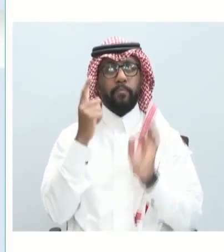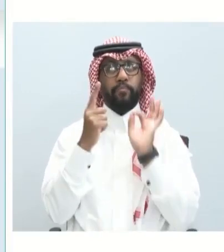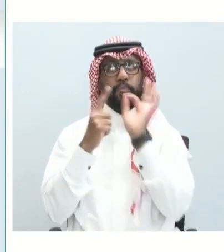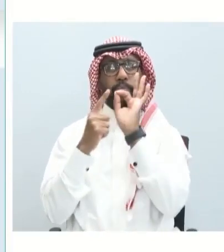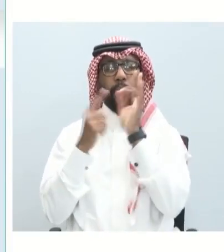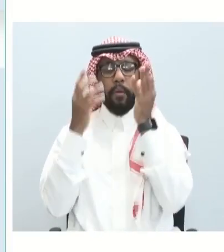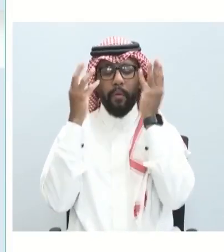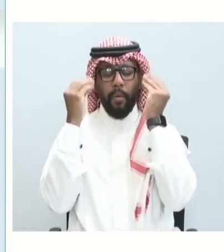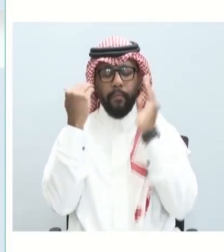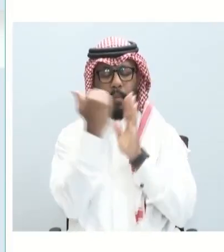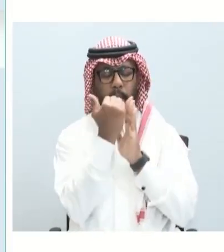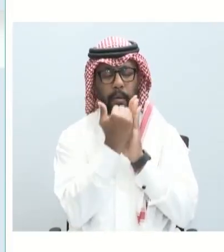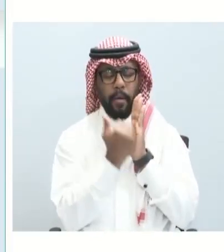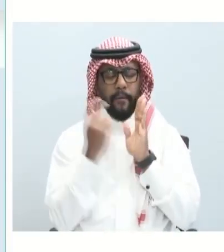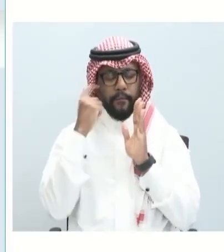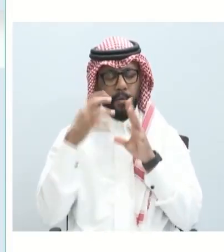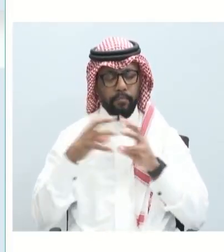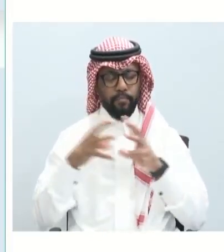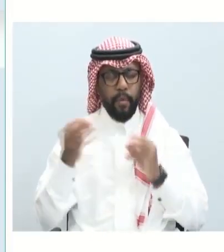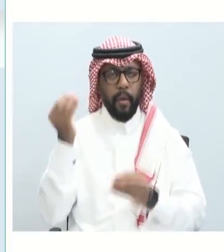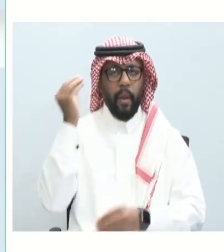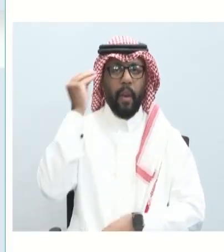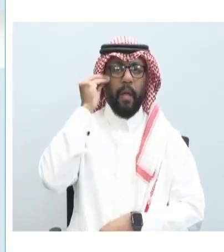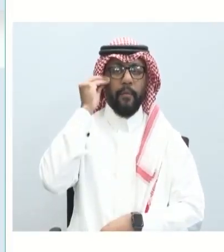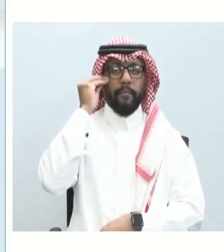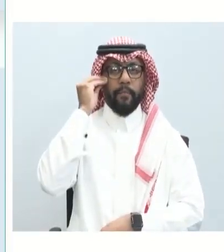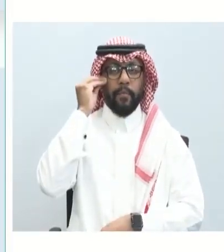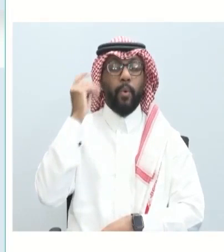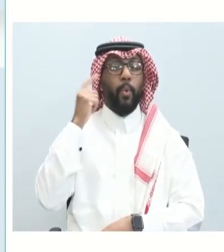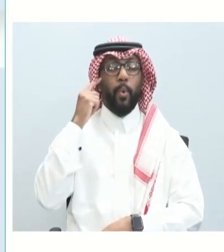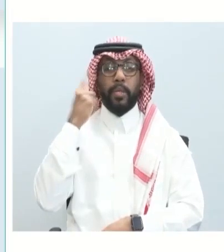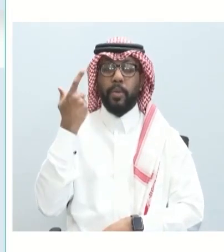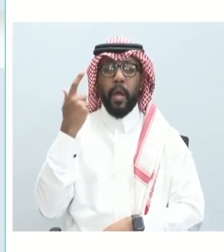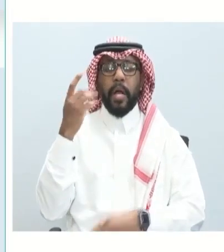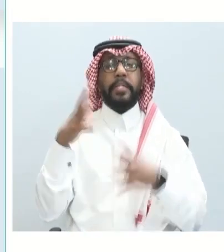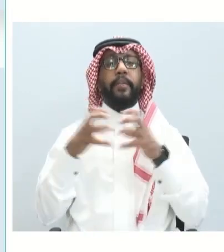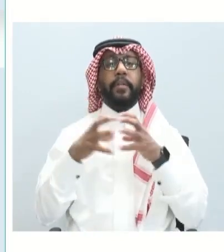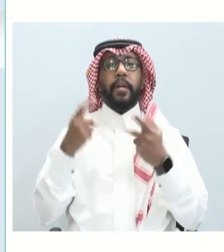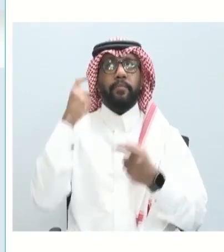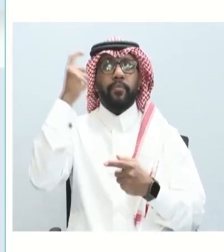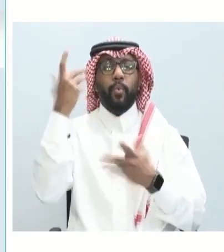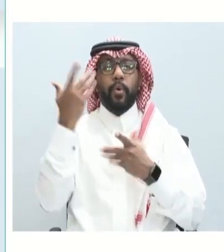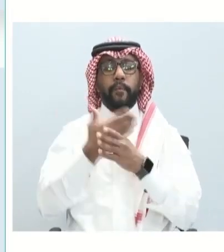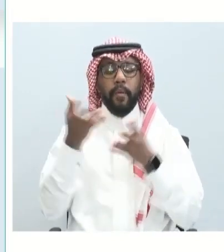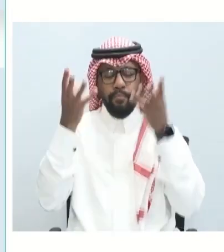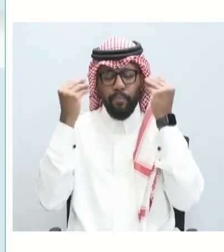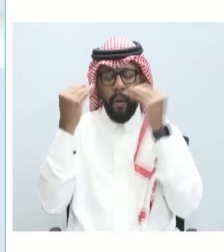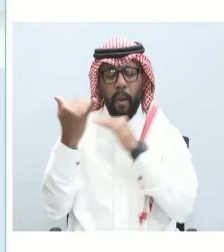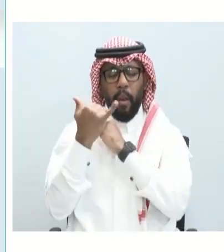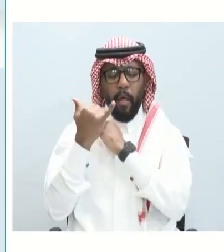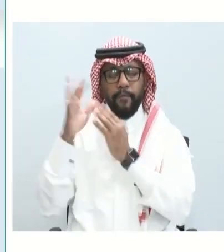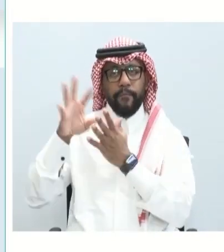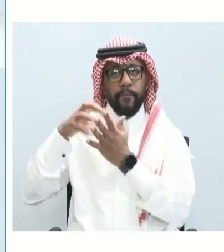المنطقي اثنين وحدد خصائص التفكير المنطقي ثلاثه استنتج اهميه